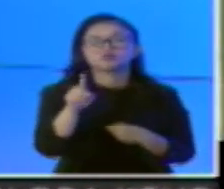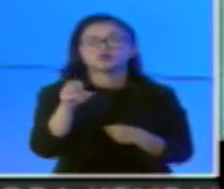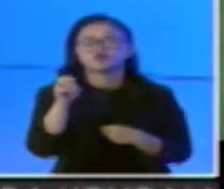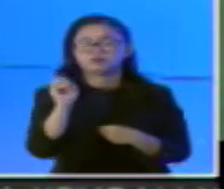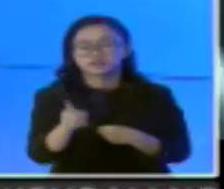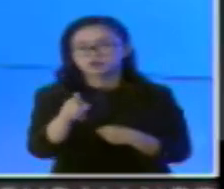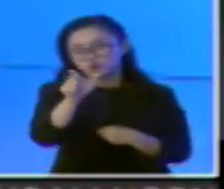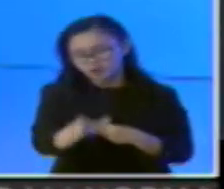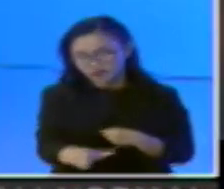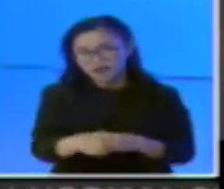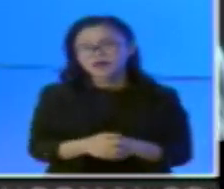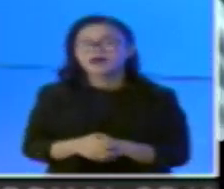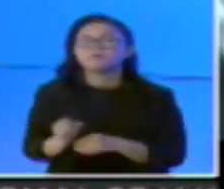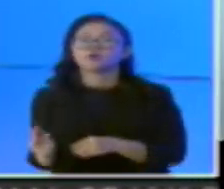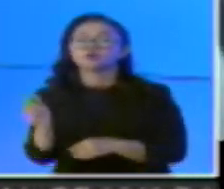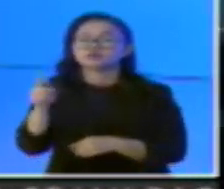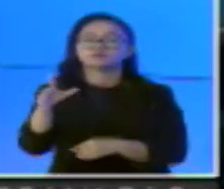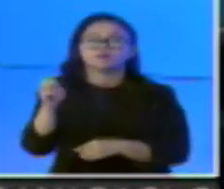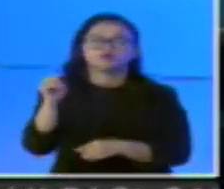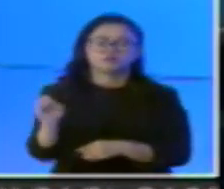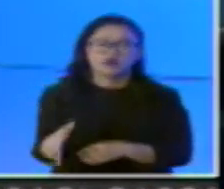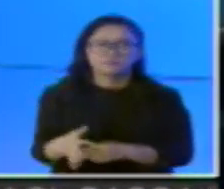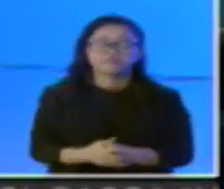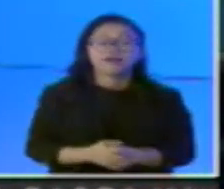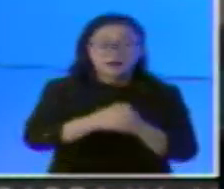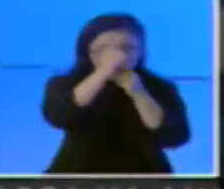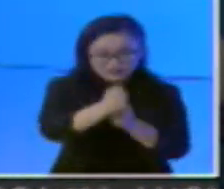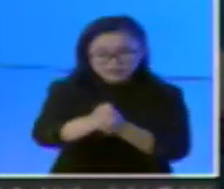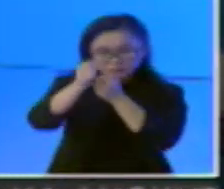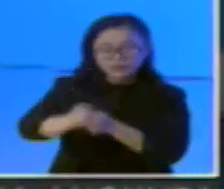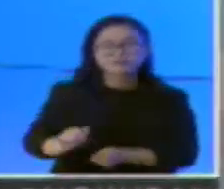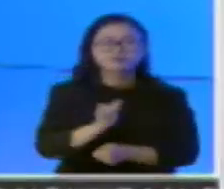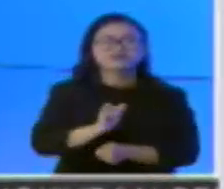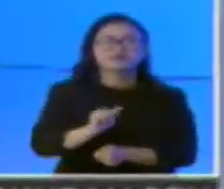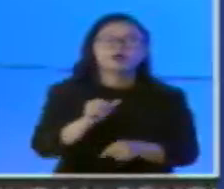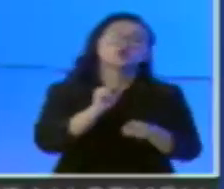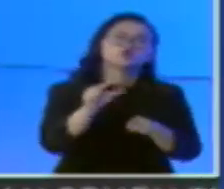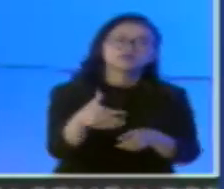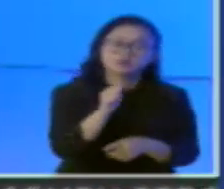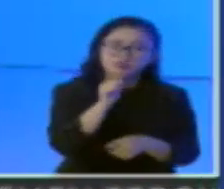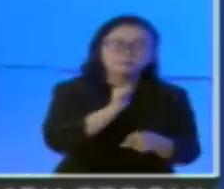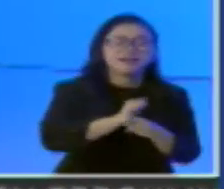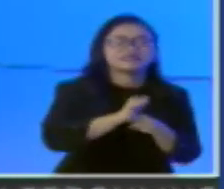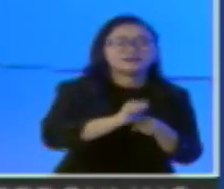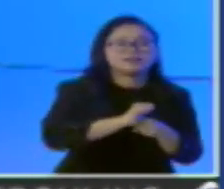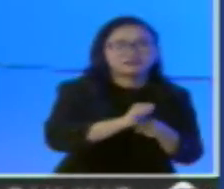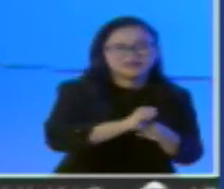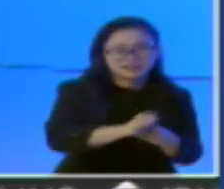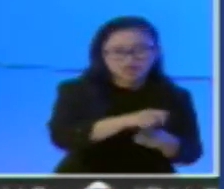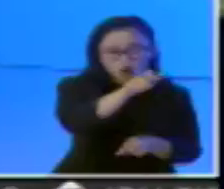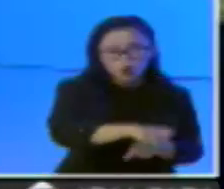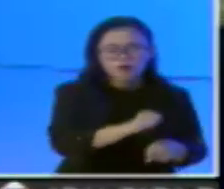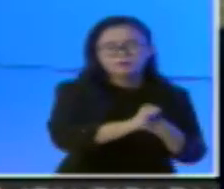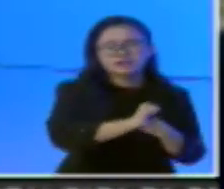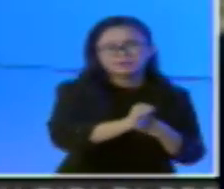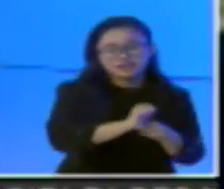perunggu 105 juta rupiah. Apresiasi juga diberikan bagi para pelatih yang telah menggembleng para atlet hingga meraih